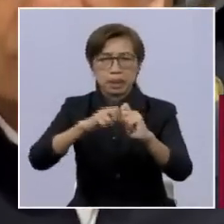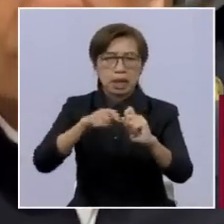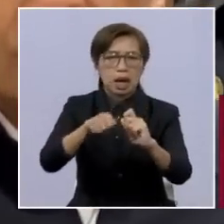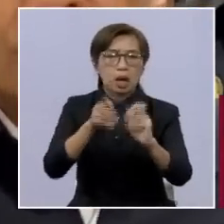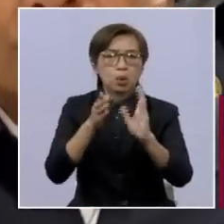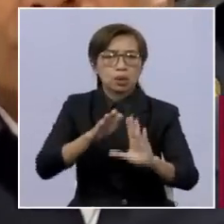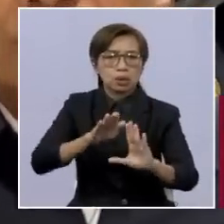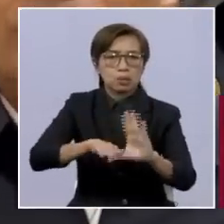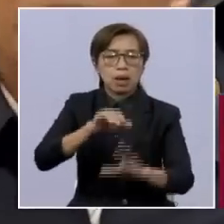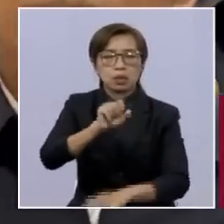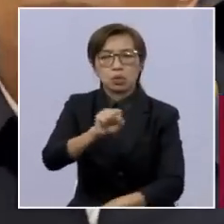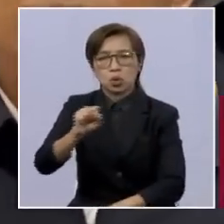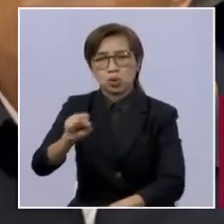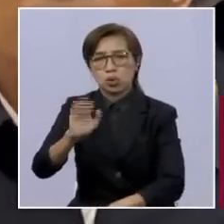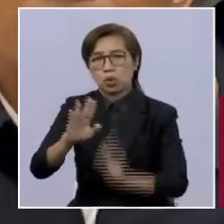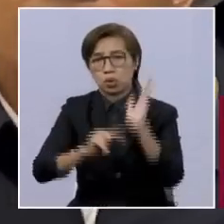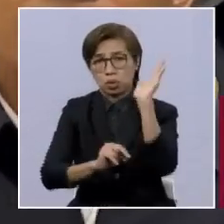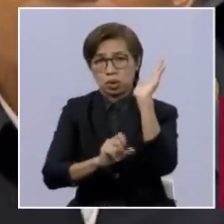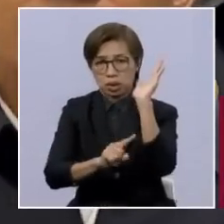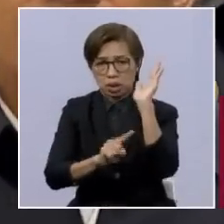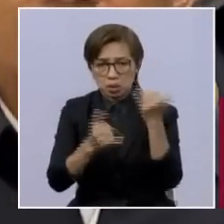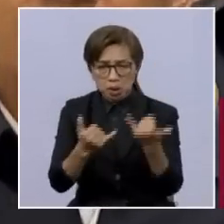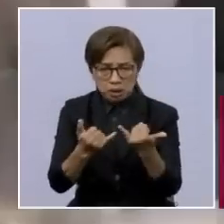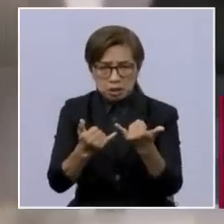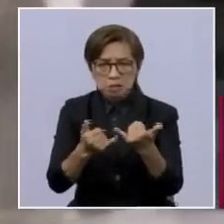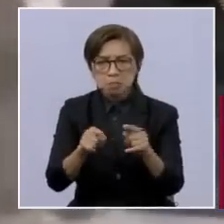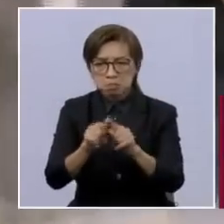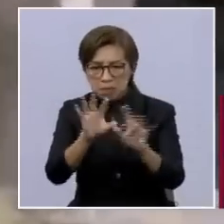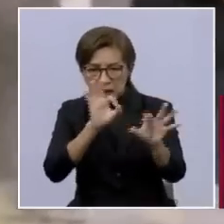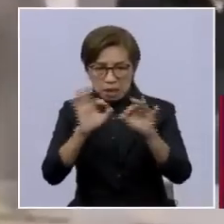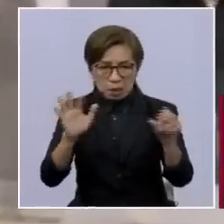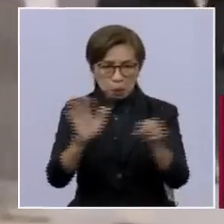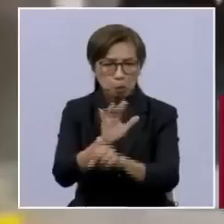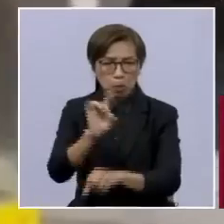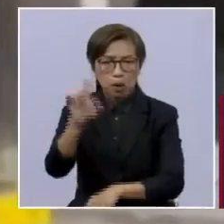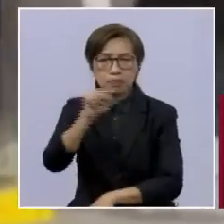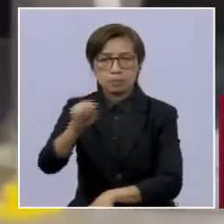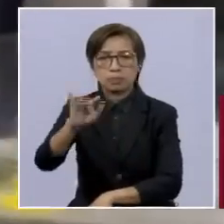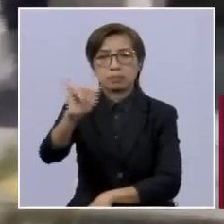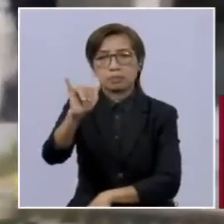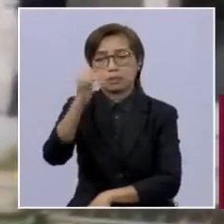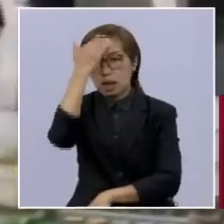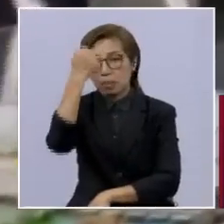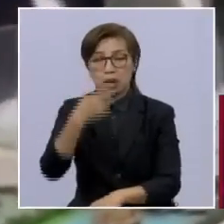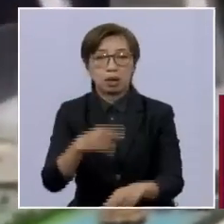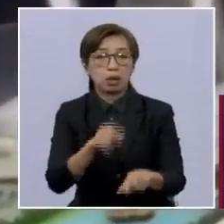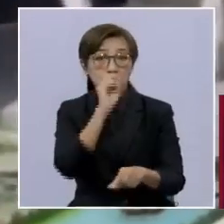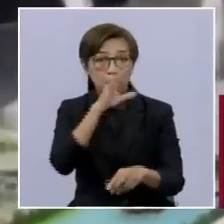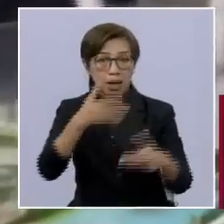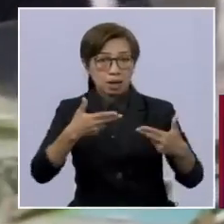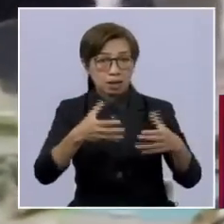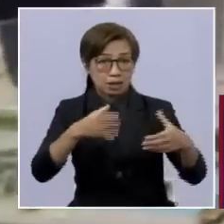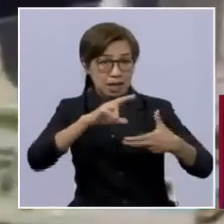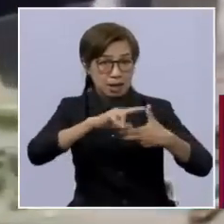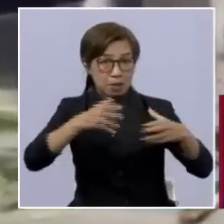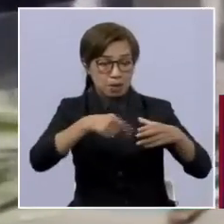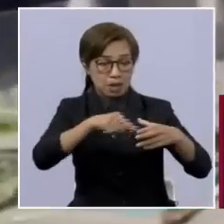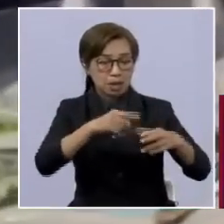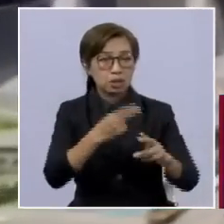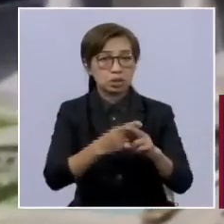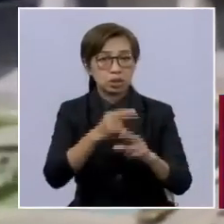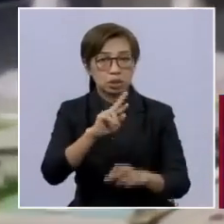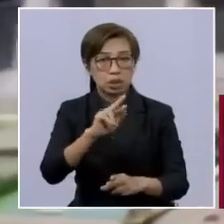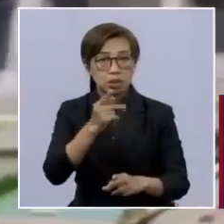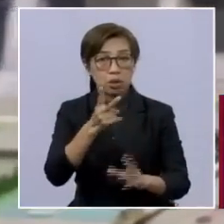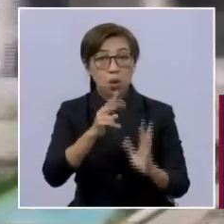มัครในพื้นที่เมืองคอนที่ตอนนี้ยังไม่ 100% ค่ะเพราะว่าสถานการณ์ของคุณรงในพรรคพลังประชารัฐเนี่ยกำลังโดนเก